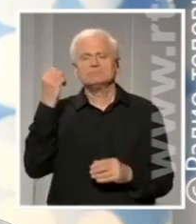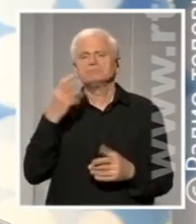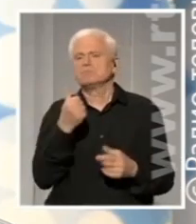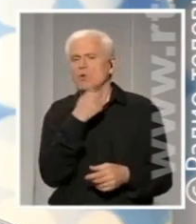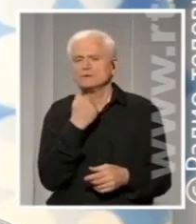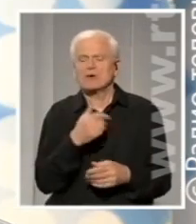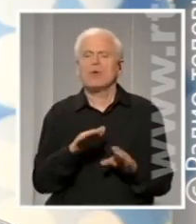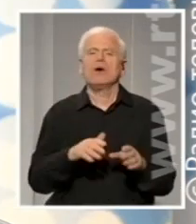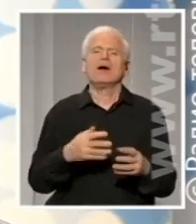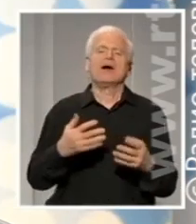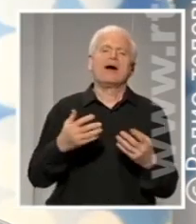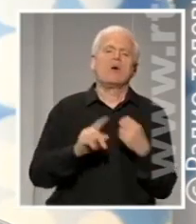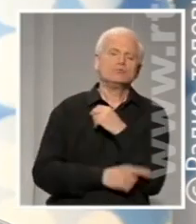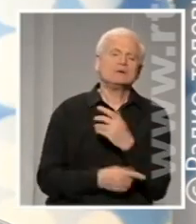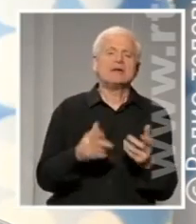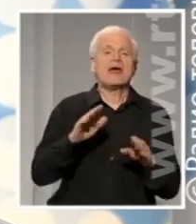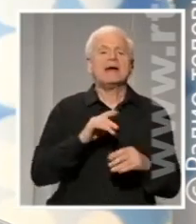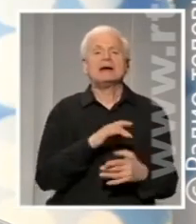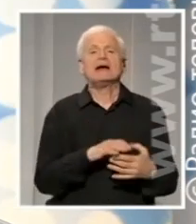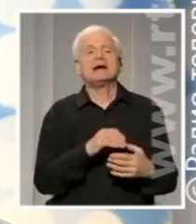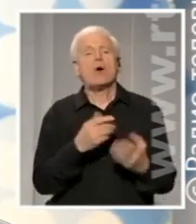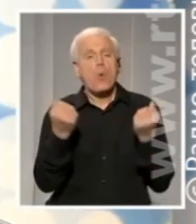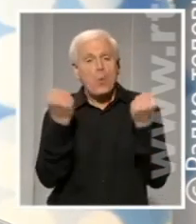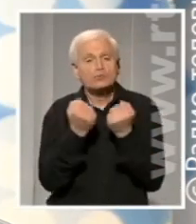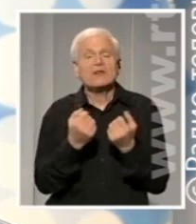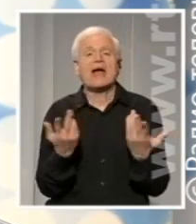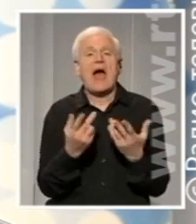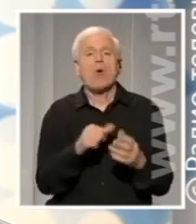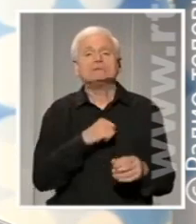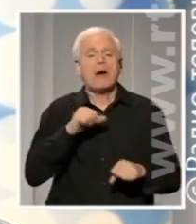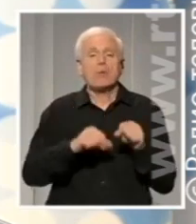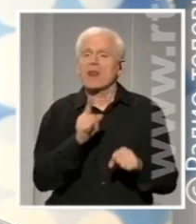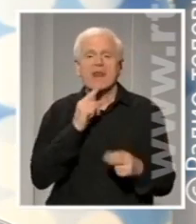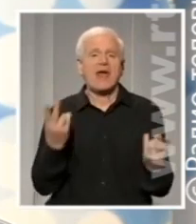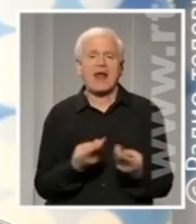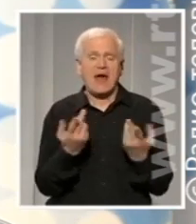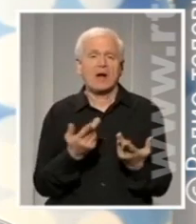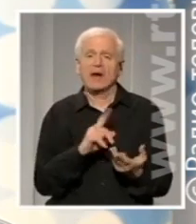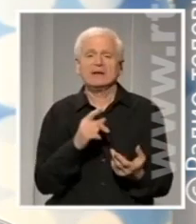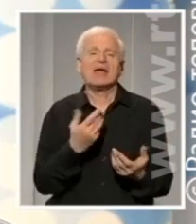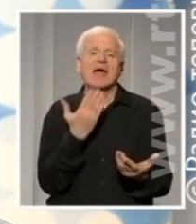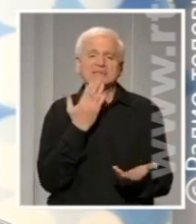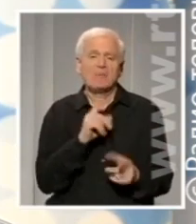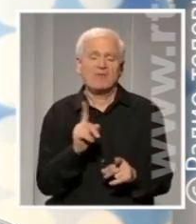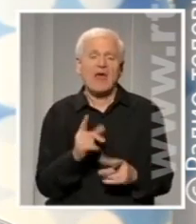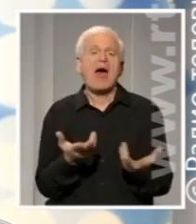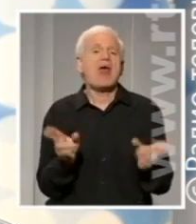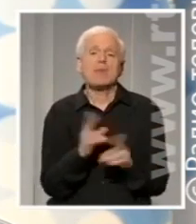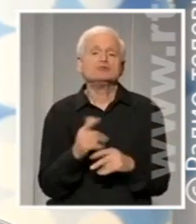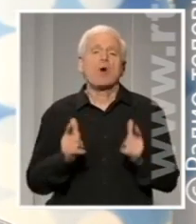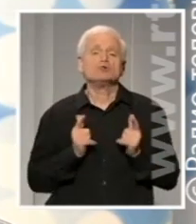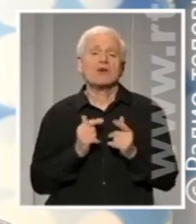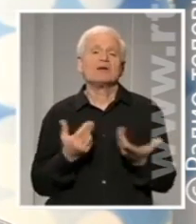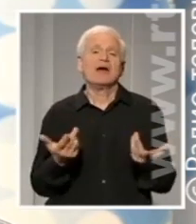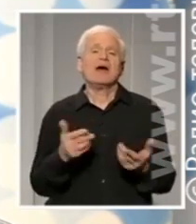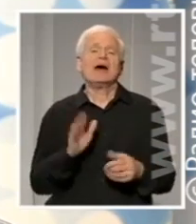nisu stalno na društvenim mrežama. Učenje kao sam proces nije lak, nije uvek ni zabavan, tako da ne možete očekivati